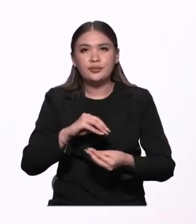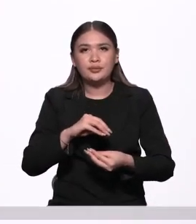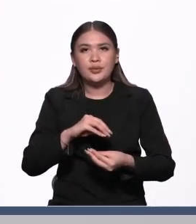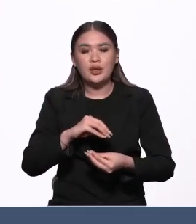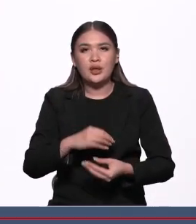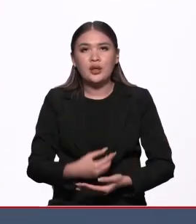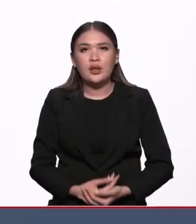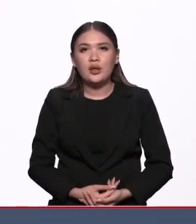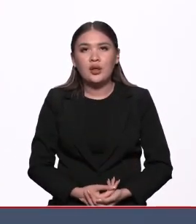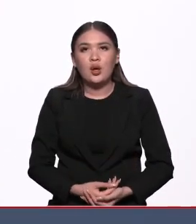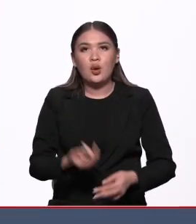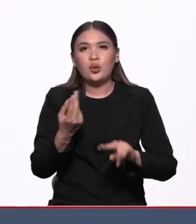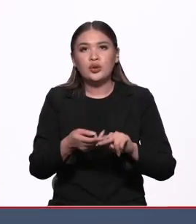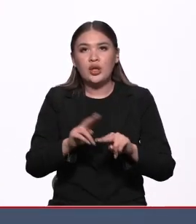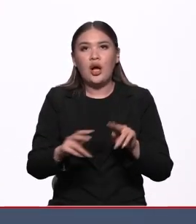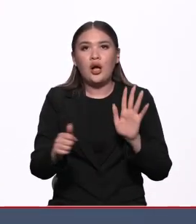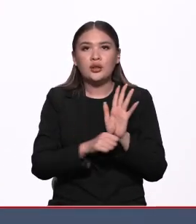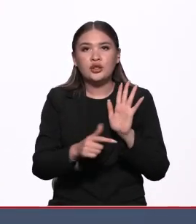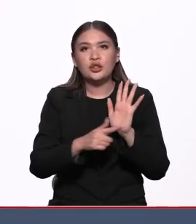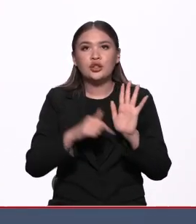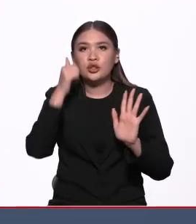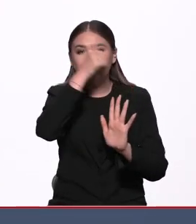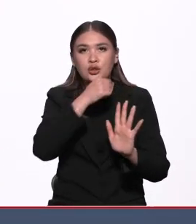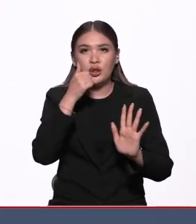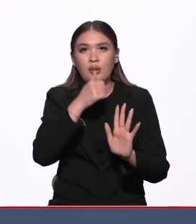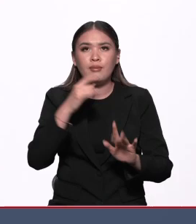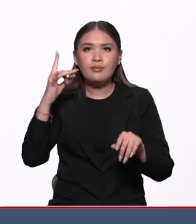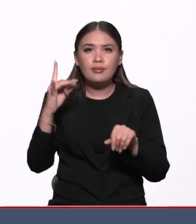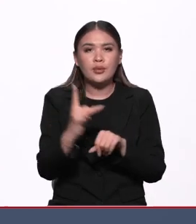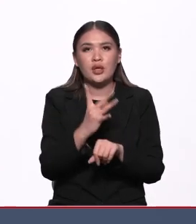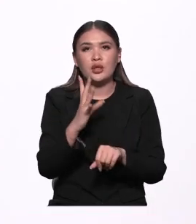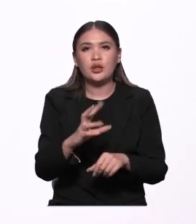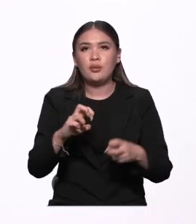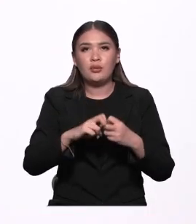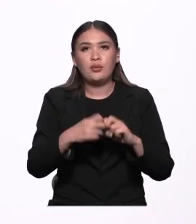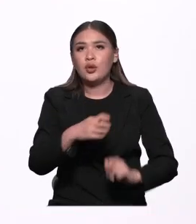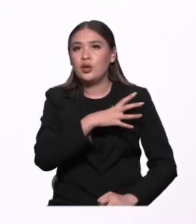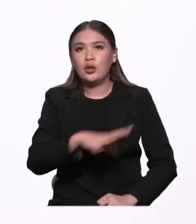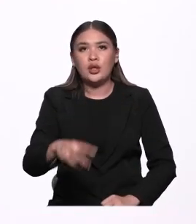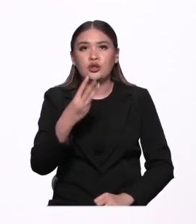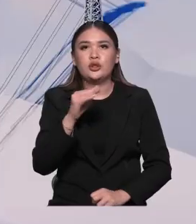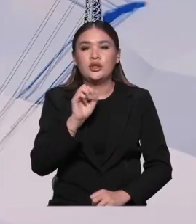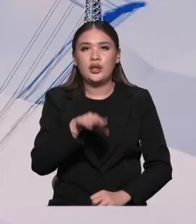Оның бәрі. Осы 67 жылдың бойында бір рет бір оқиға болған емес. Штаттық режимде жұмыс істеп.